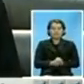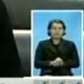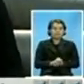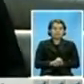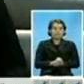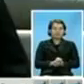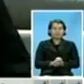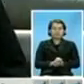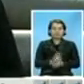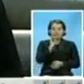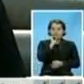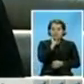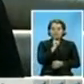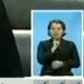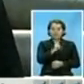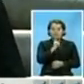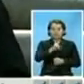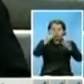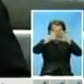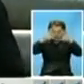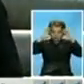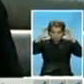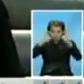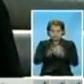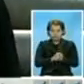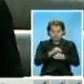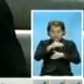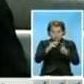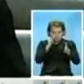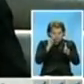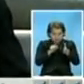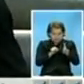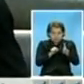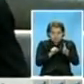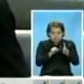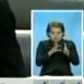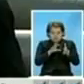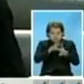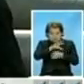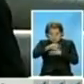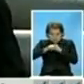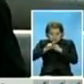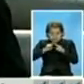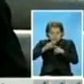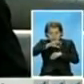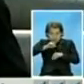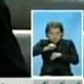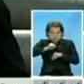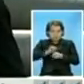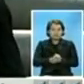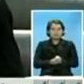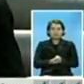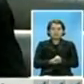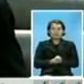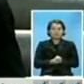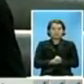แล้วกล่าวหาว่ารัฐบาลเนี่ยกินส้วมอย่างนี้เนี่ยปากส้วมอย่างนี้เนี่ยคำว่า